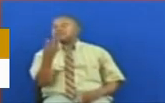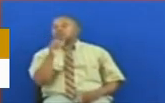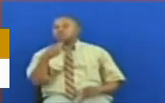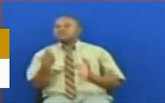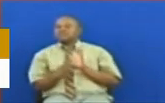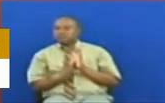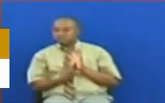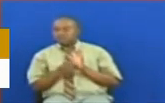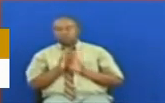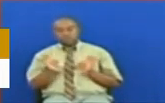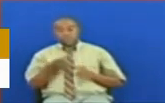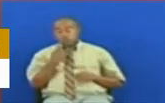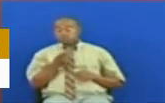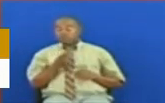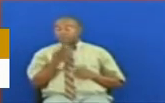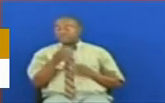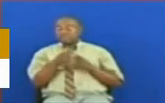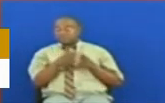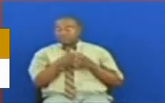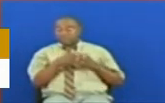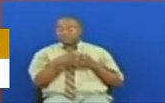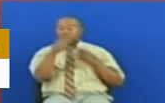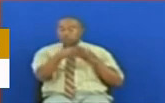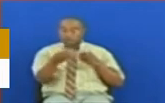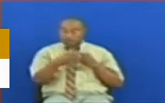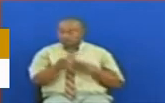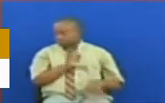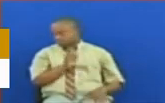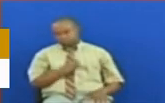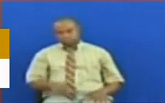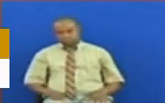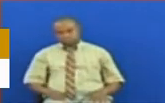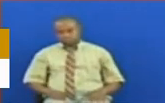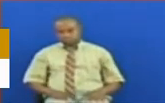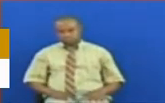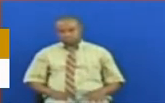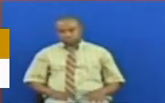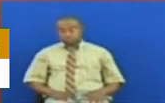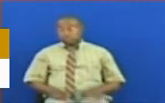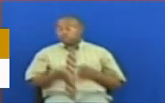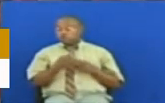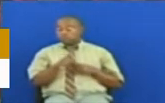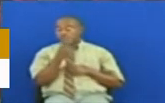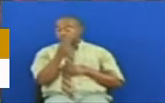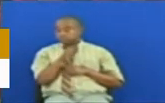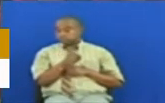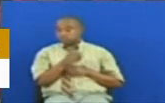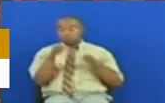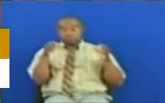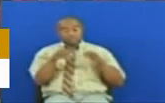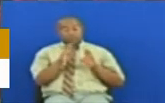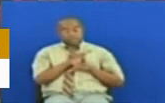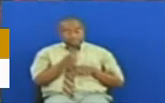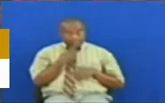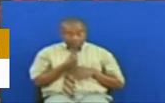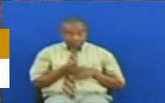4.6 inatosha. Lakini la msingi zaidi kwenye hilo, Mheshimiwa Speaker, kamati imesema na Mheshimiwa King pia